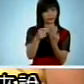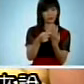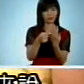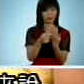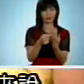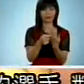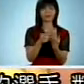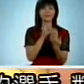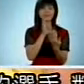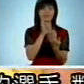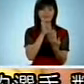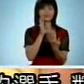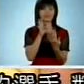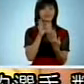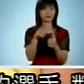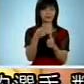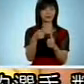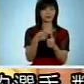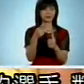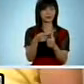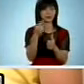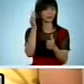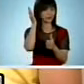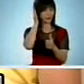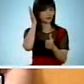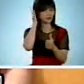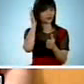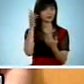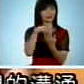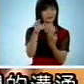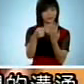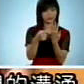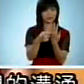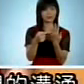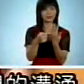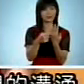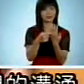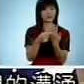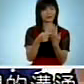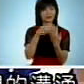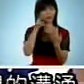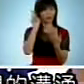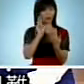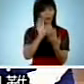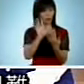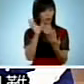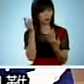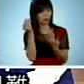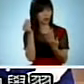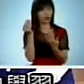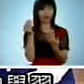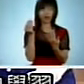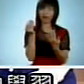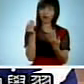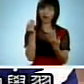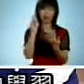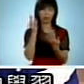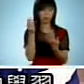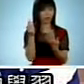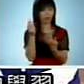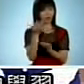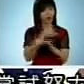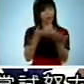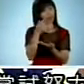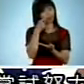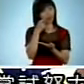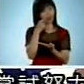选手来说，他是第一位听障的选手。对， 哇，你看这个有声跟无声之间的沟通就有点困难哈，然后就要一个先